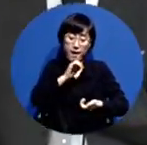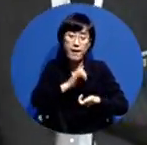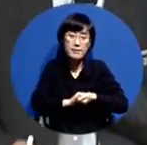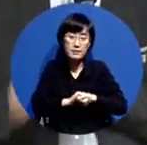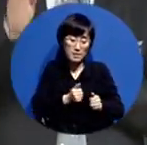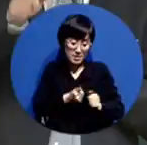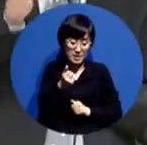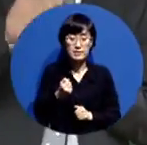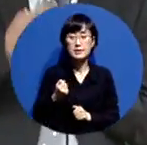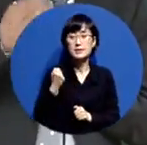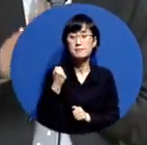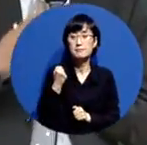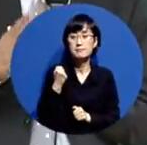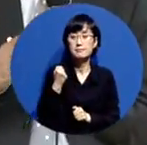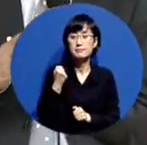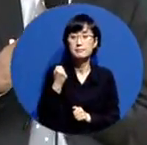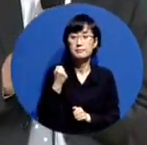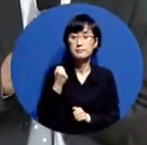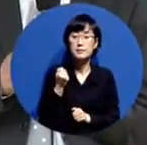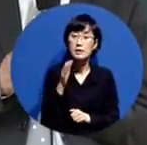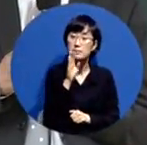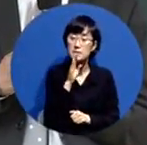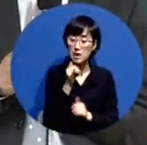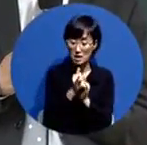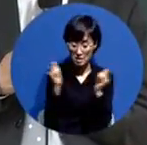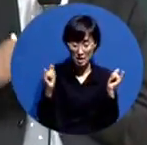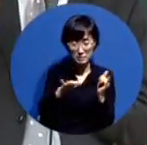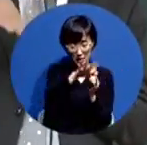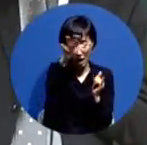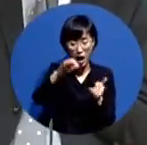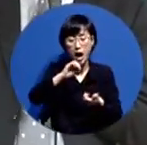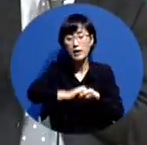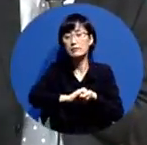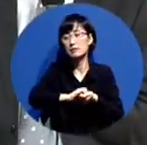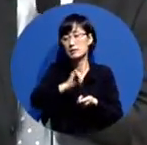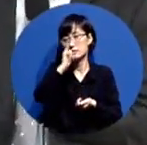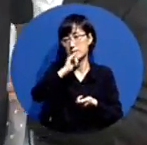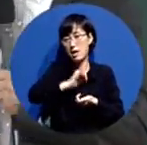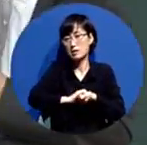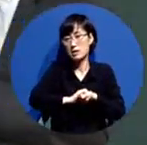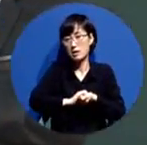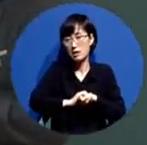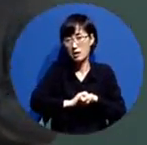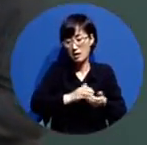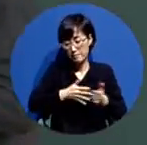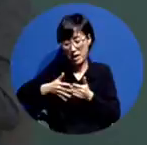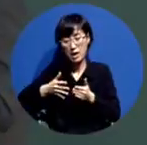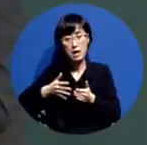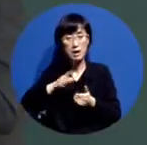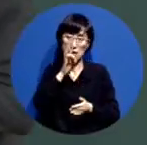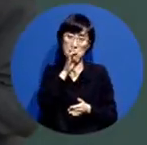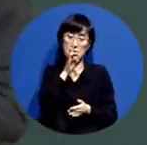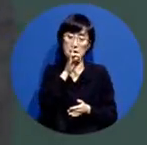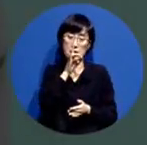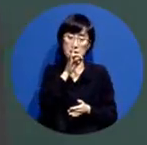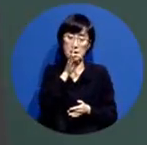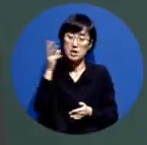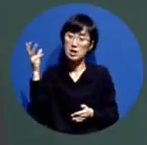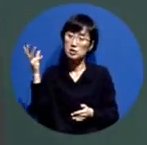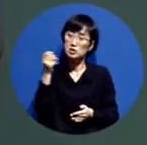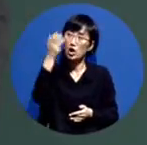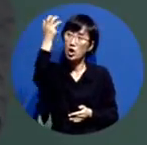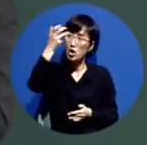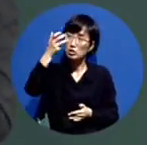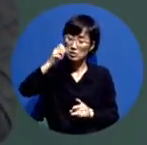并且是能够胜过自身局限的力量。 인간은 반드시 한계가 있단 말이에요. 人本身就有这个局限。 그걸 넘어설 수가 없습니다. 没有人能够超越。 하나님이 성령의 역사하시면 그